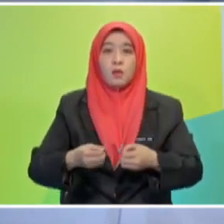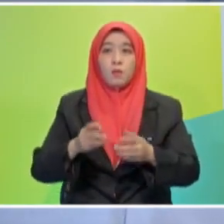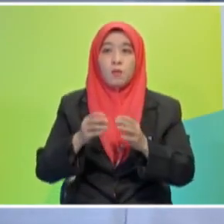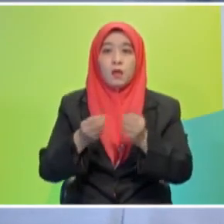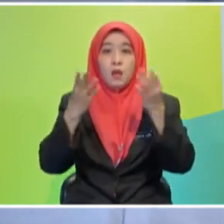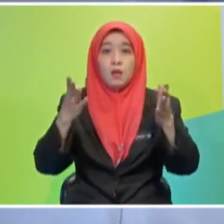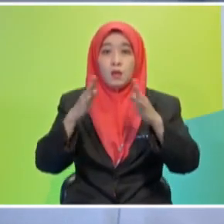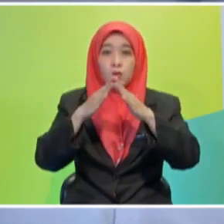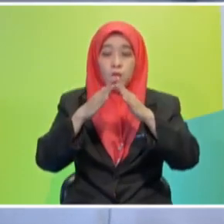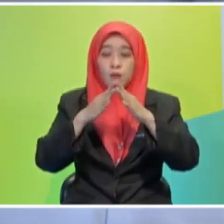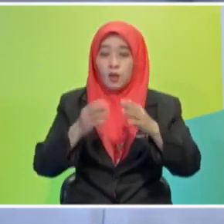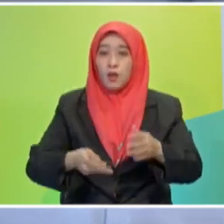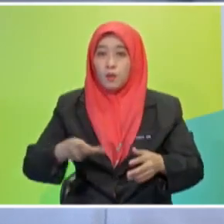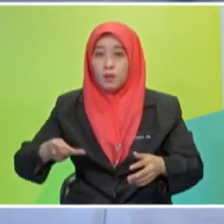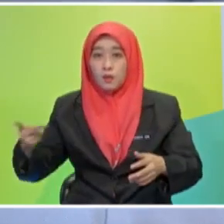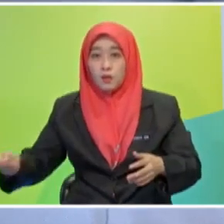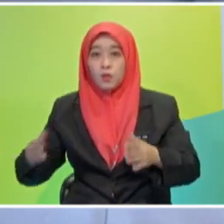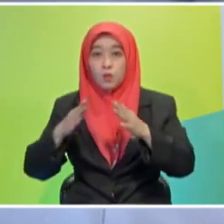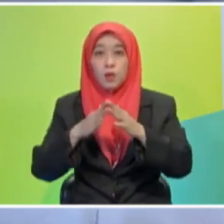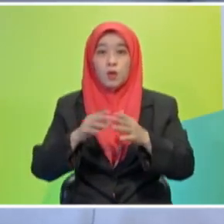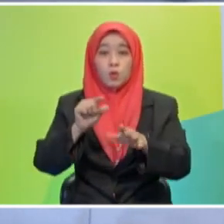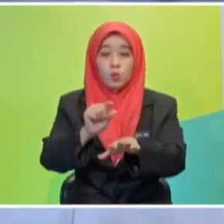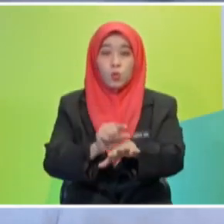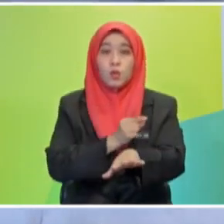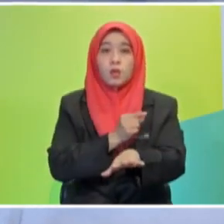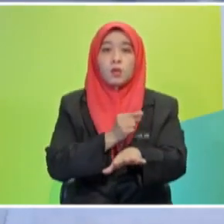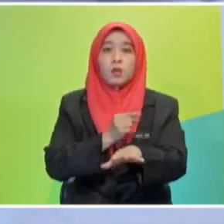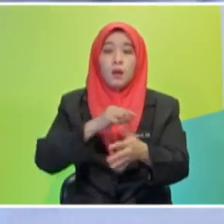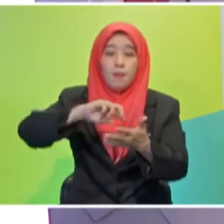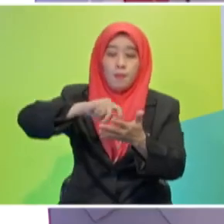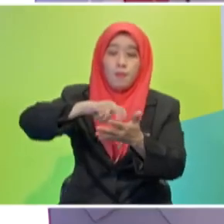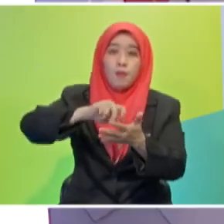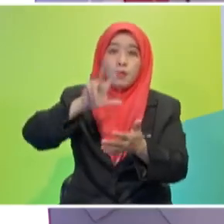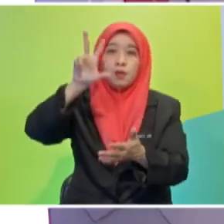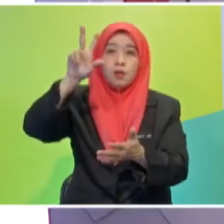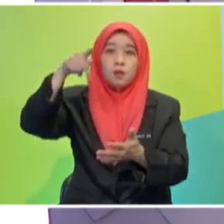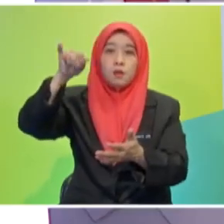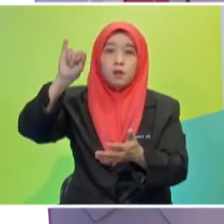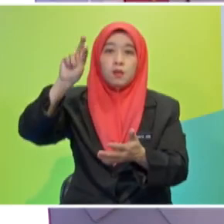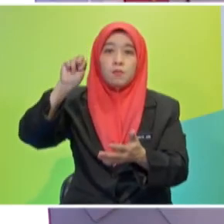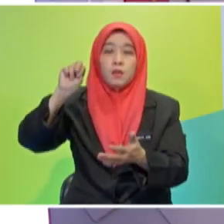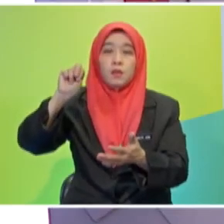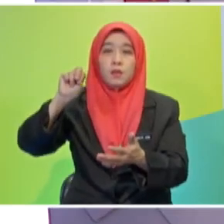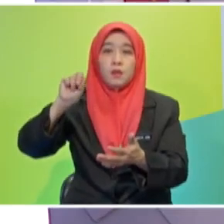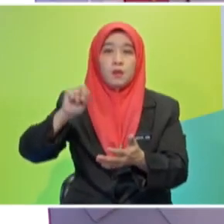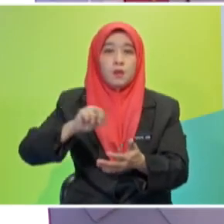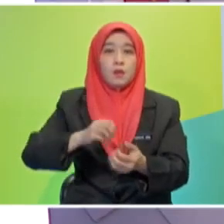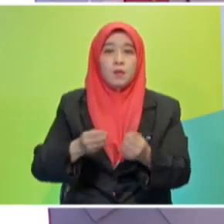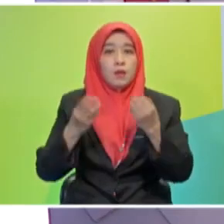rumah menggunakan plug 3 pin. Ya, betul. Dekat rumah, kebanyakannya perkakasan